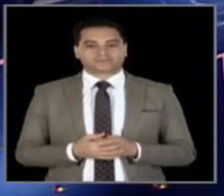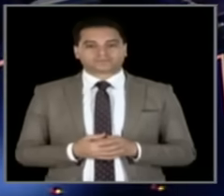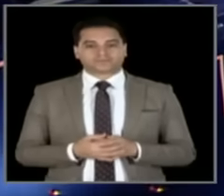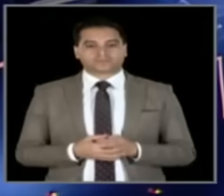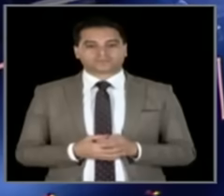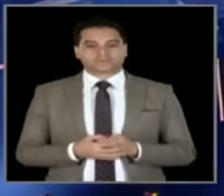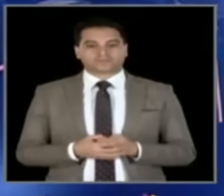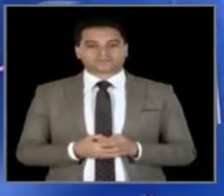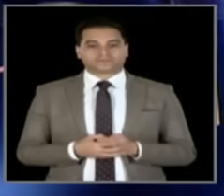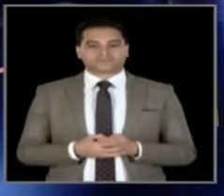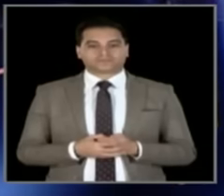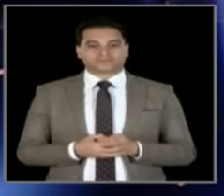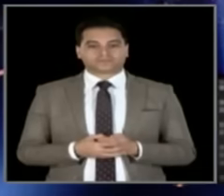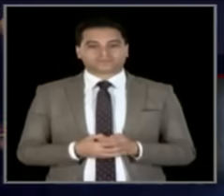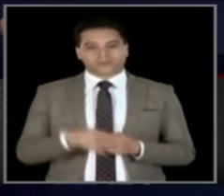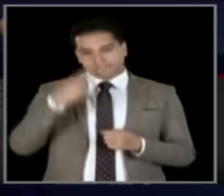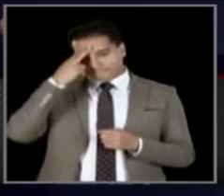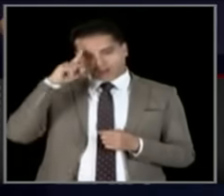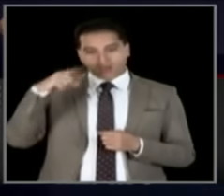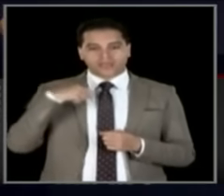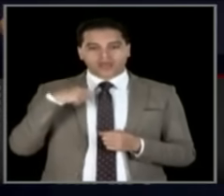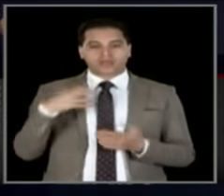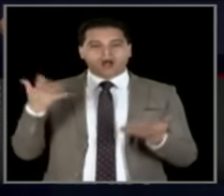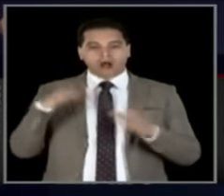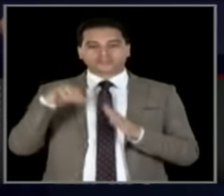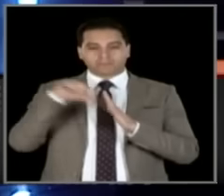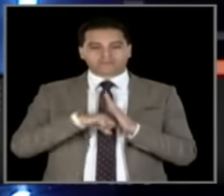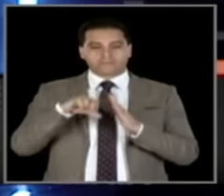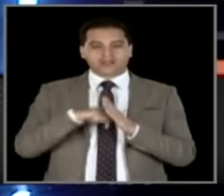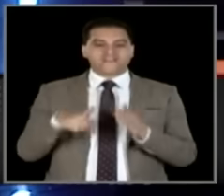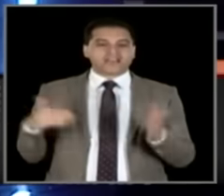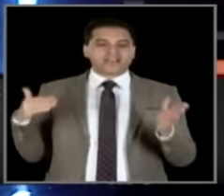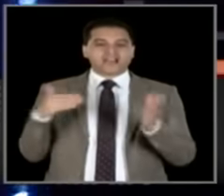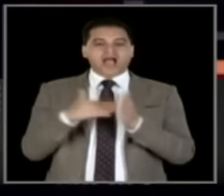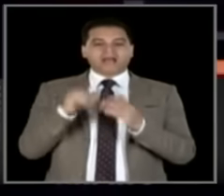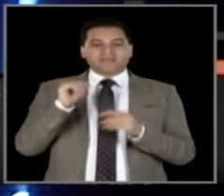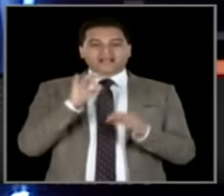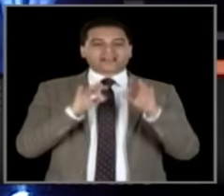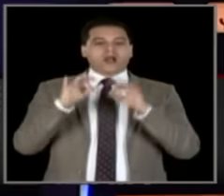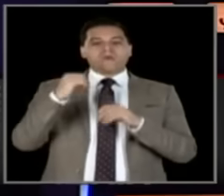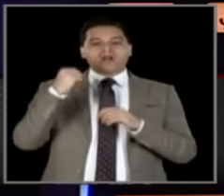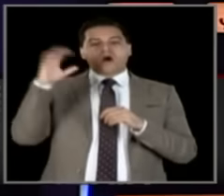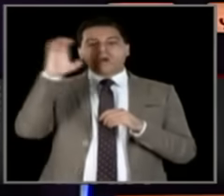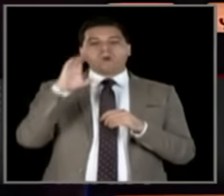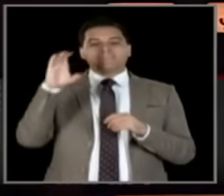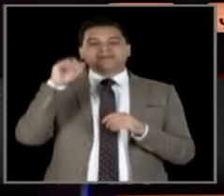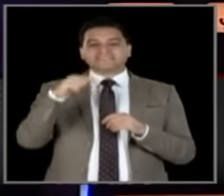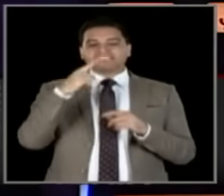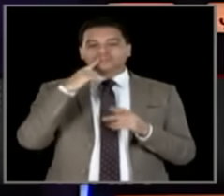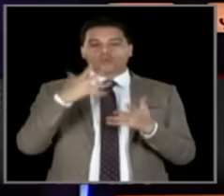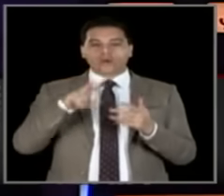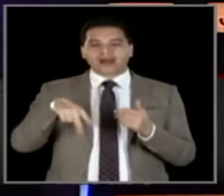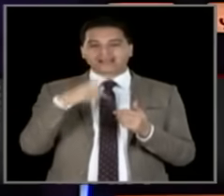ما هو النادي الأكثر خسارة لنهائي الدوري الأوروبي